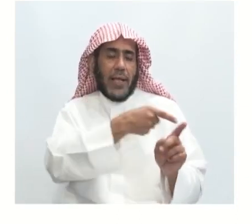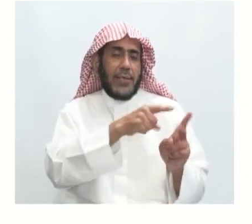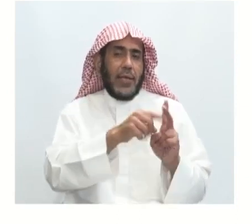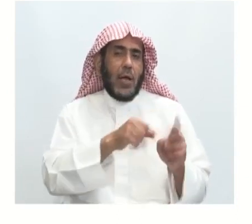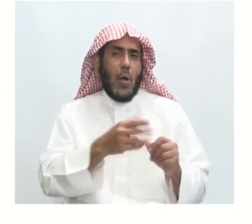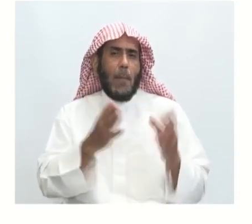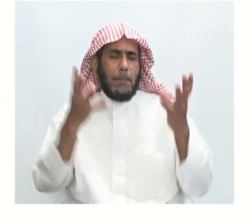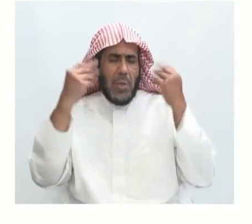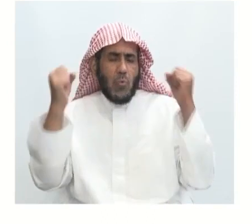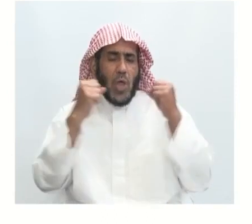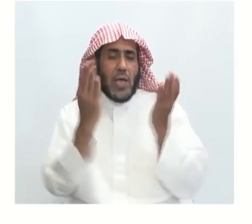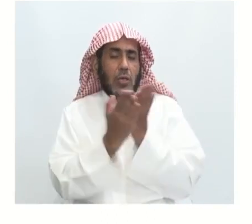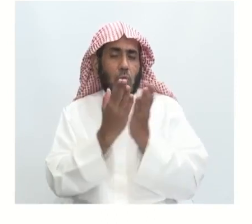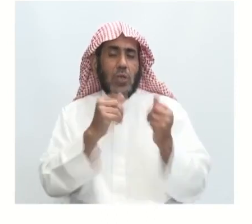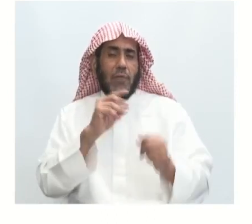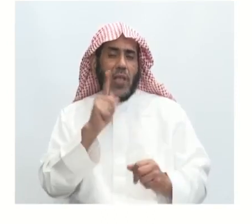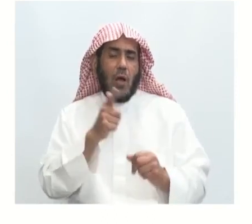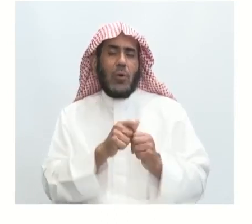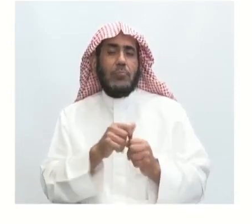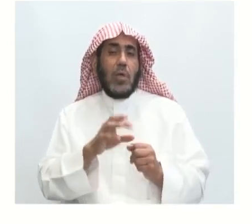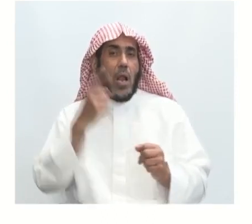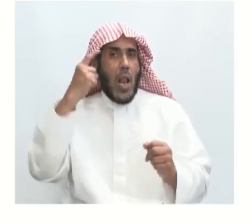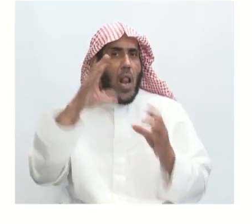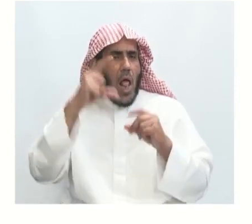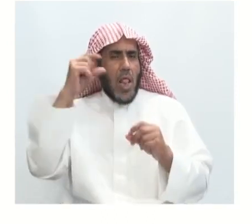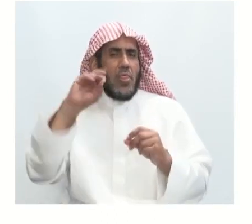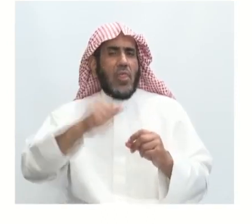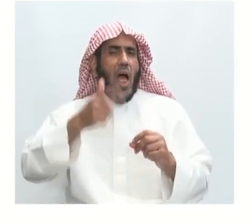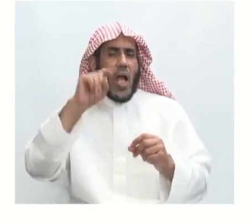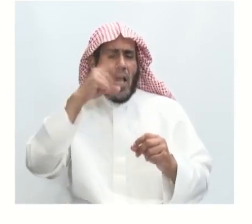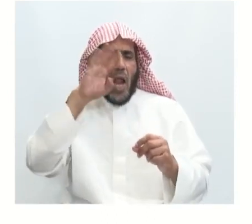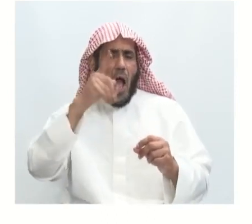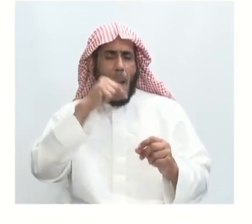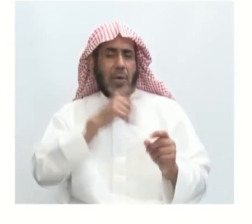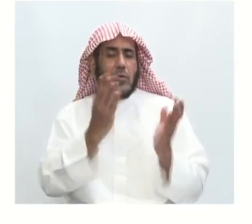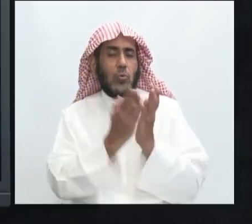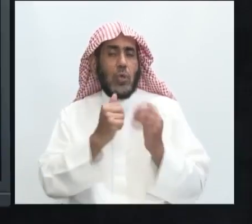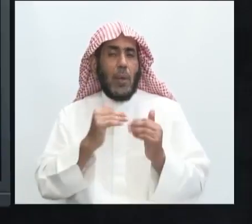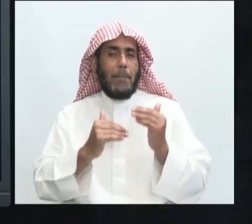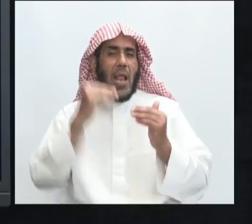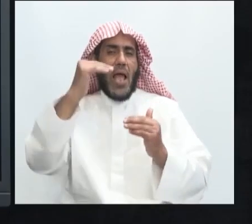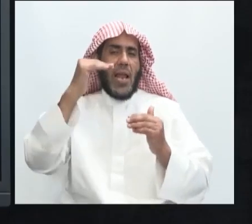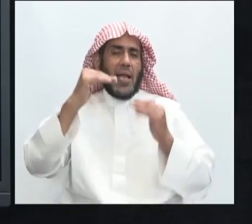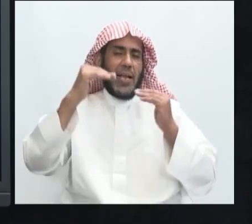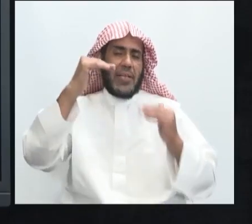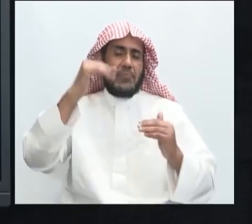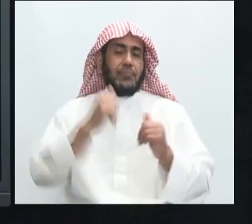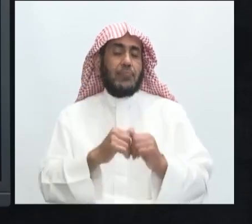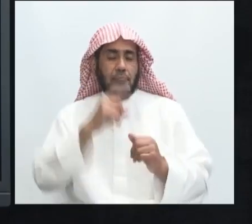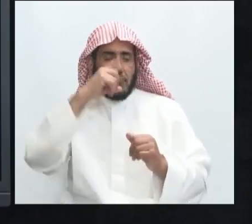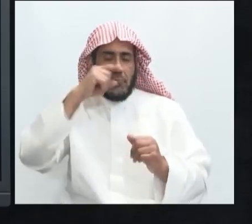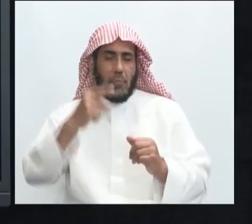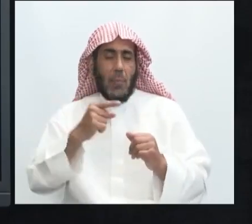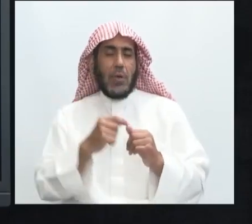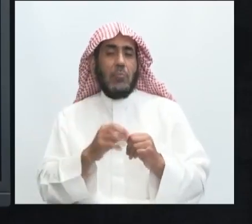بمذاكره دروسه في قوله ذاكر دروسك وهذا من الاعلى الى الادنى وهذا امر